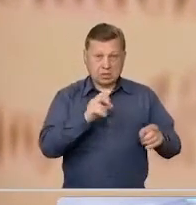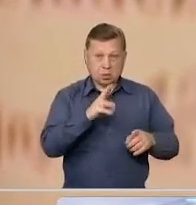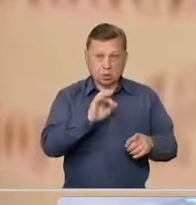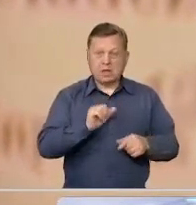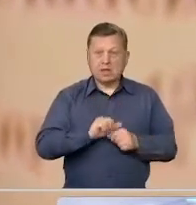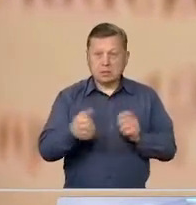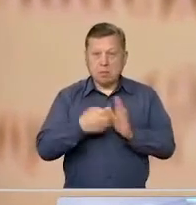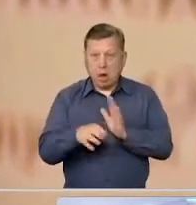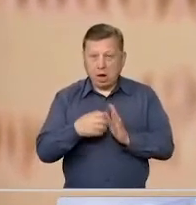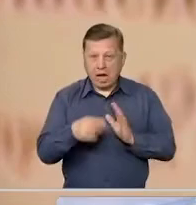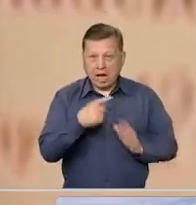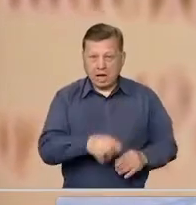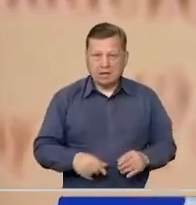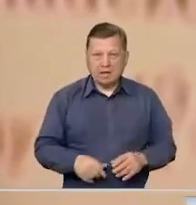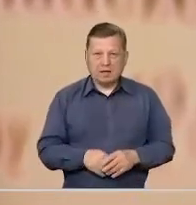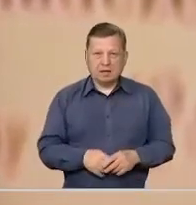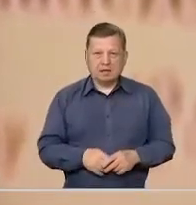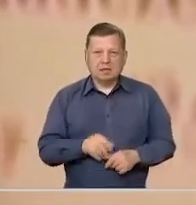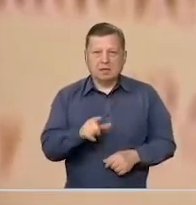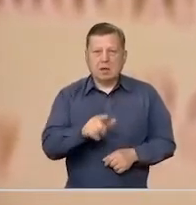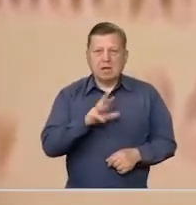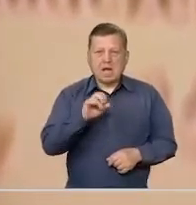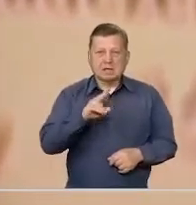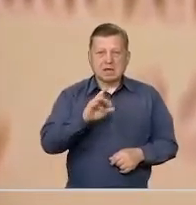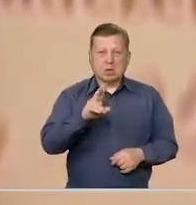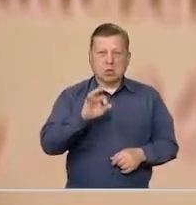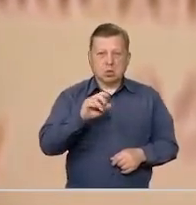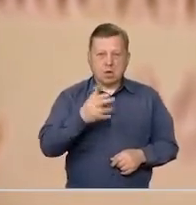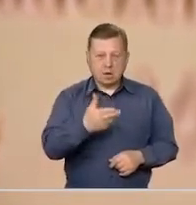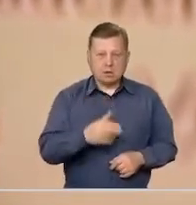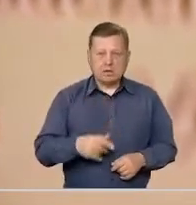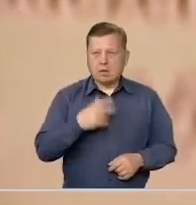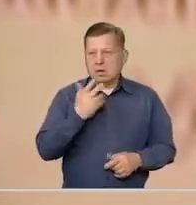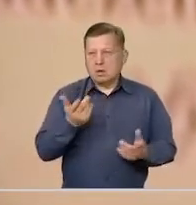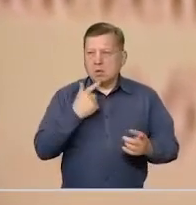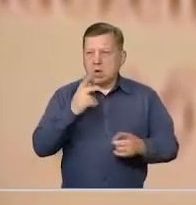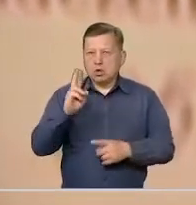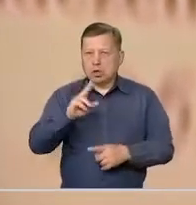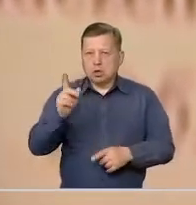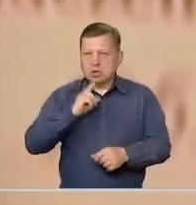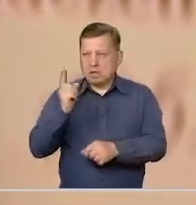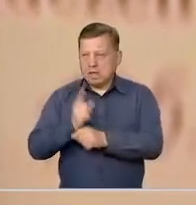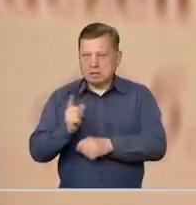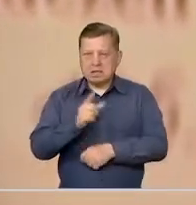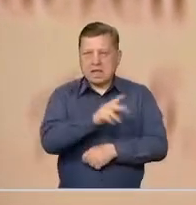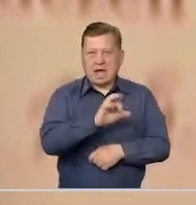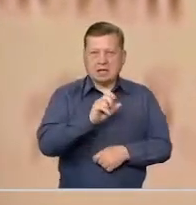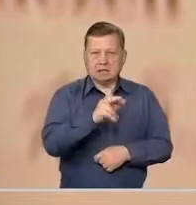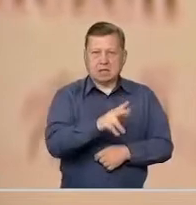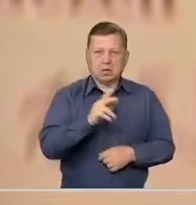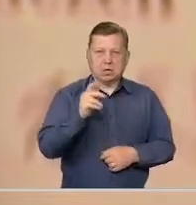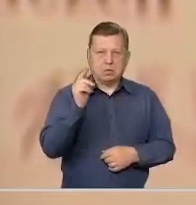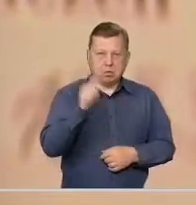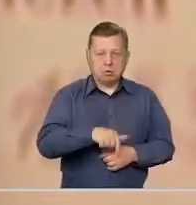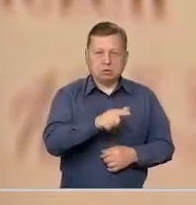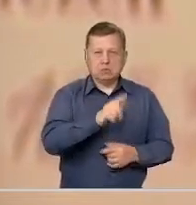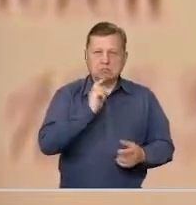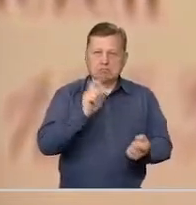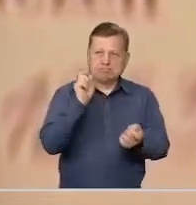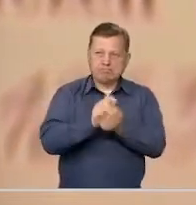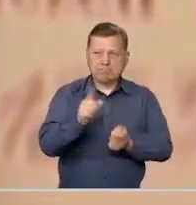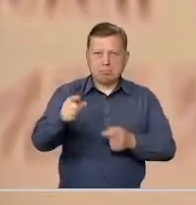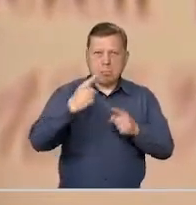jak kiedyś... Kazanie. To jest homilia. Jacek Kuroń o teczkach. Znaczy, ktoś podjął decyzję, że Jacek Kuroń musi dokonać słownego linczu na